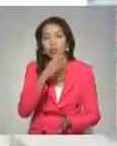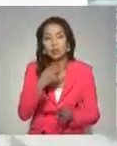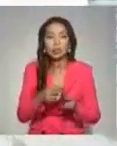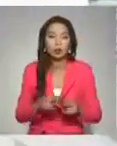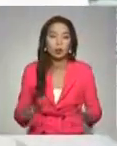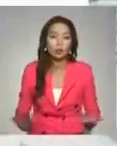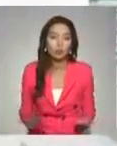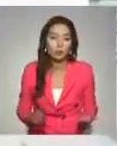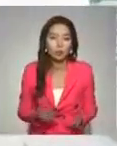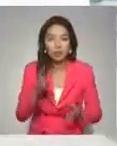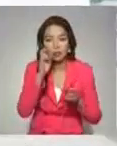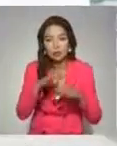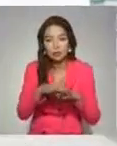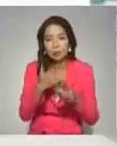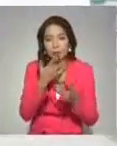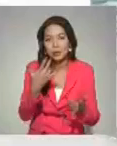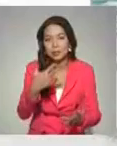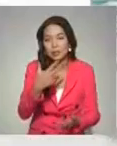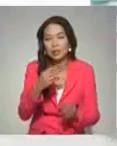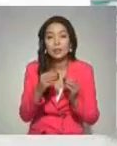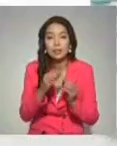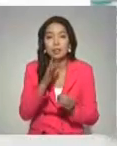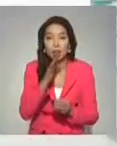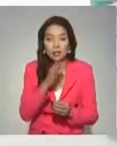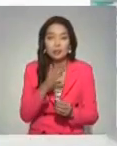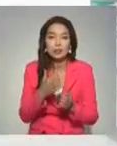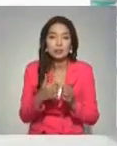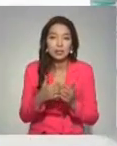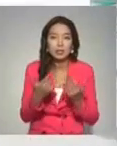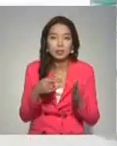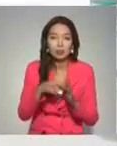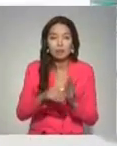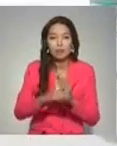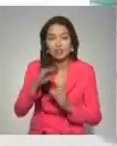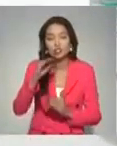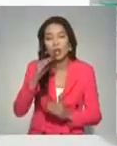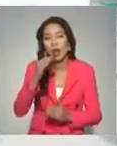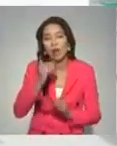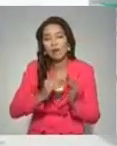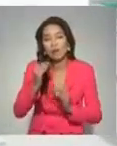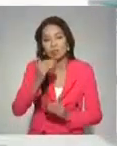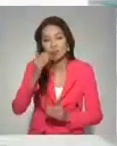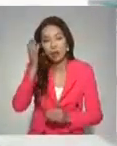стране последние 10 лет. Среди требований также высшее образование и стаж работы не менее 5 лет.